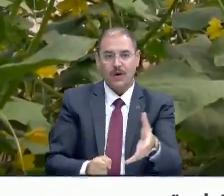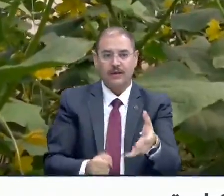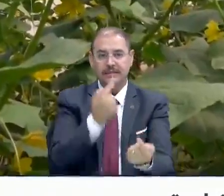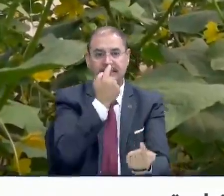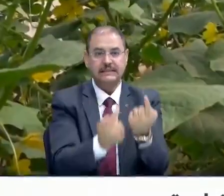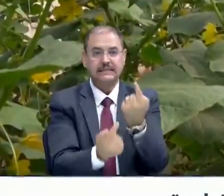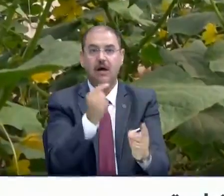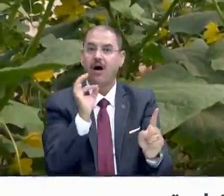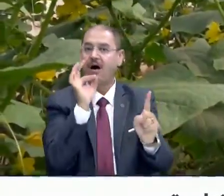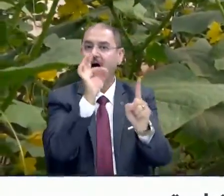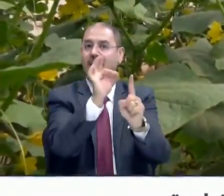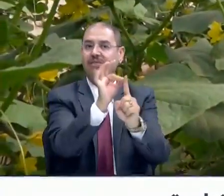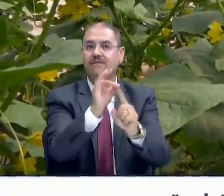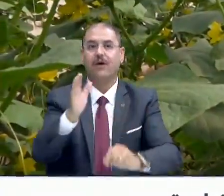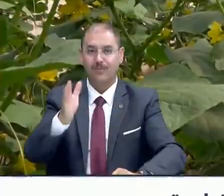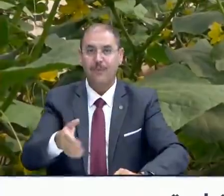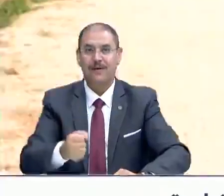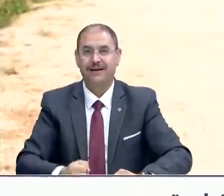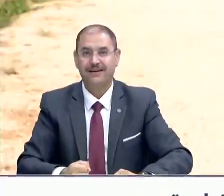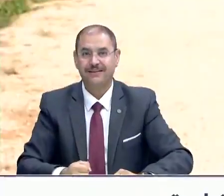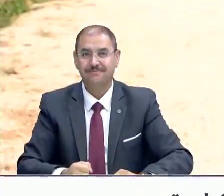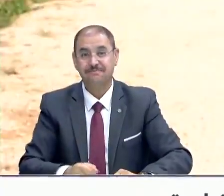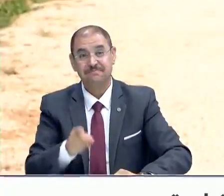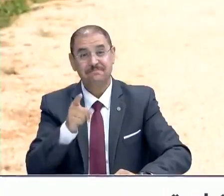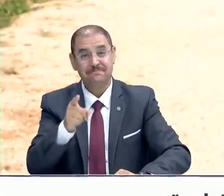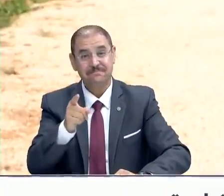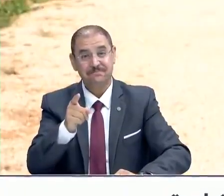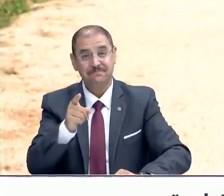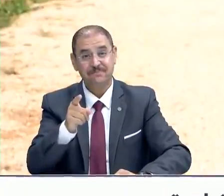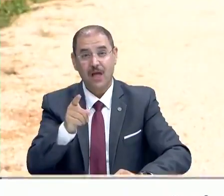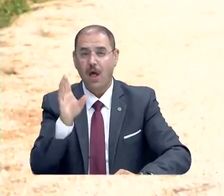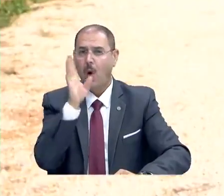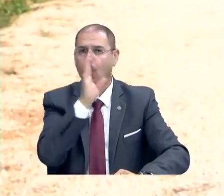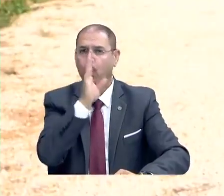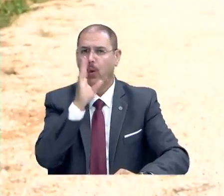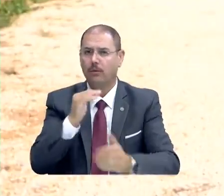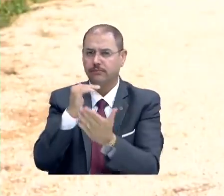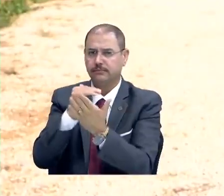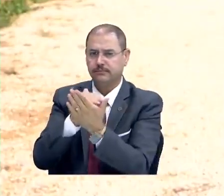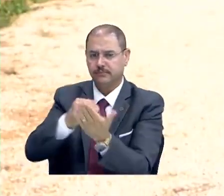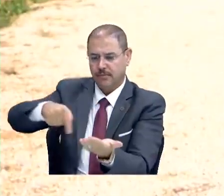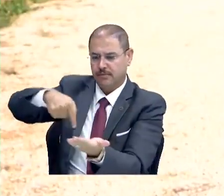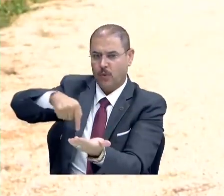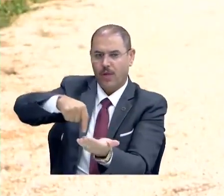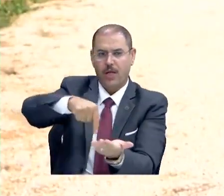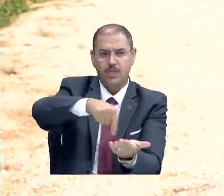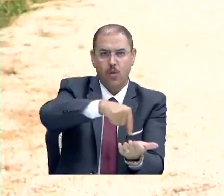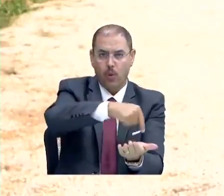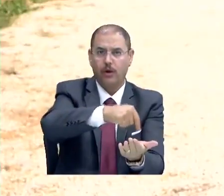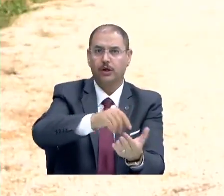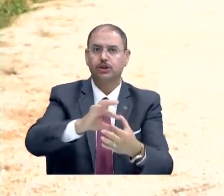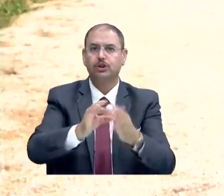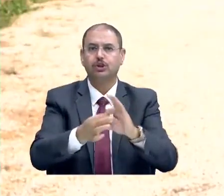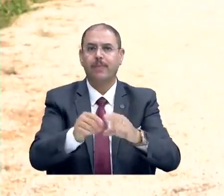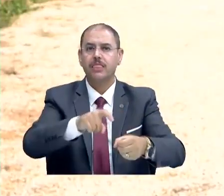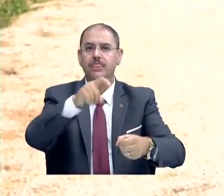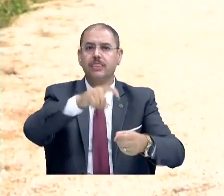لتحقيق التنميه المحليه في المنطقه صدد تجهيز الاوراق وتوقيع المعامله كامله لتاسيس الجمعيه